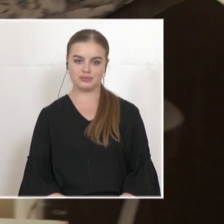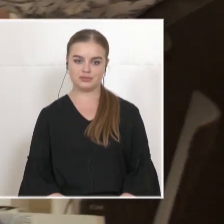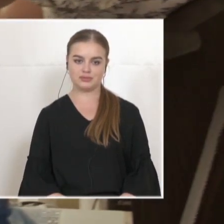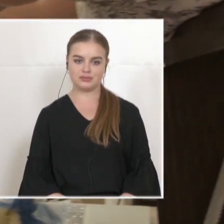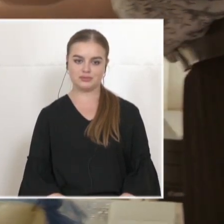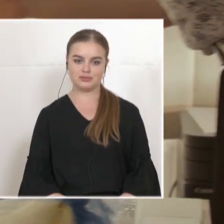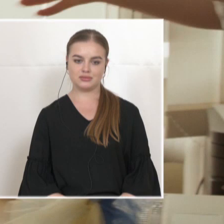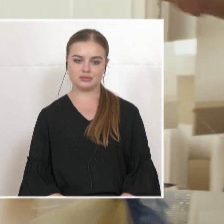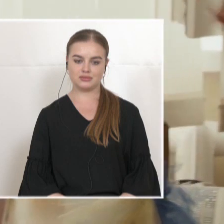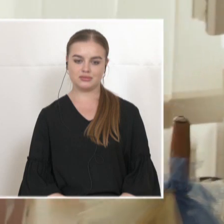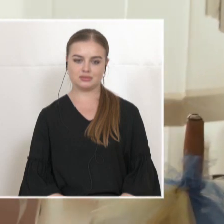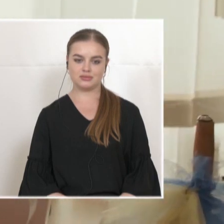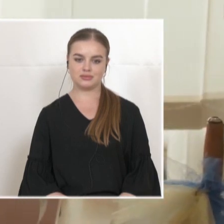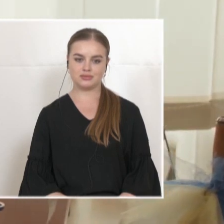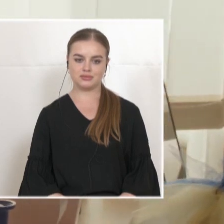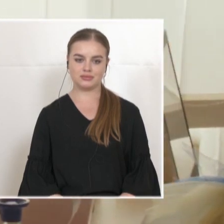Це караоке